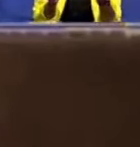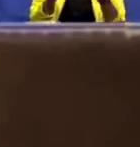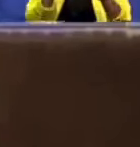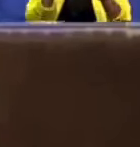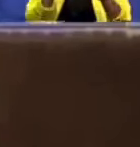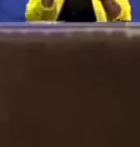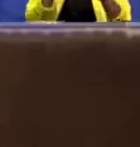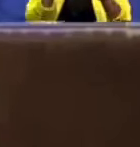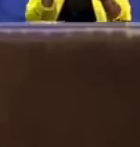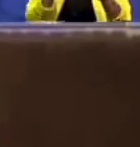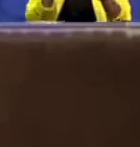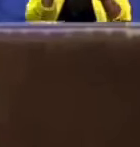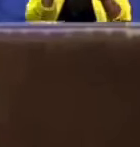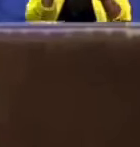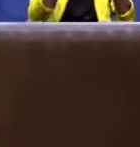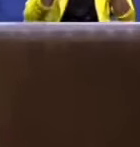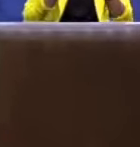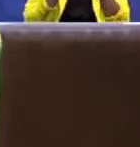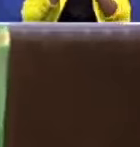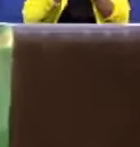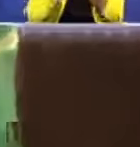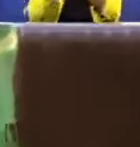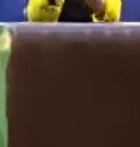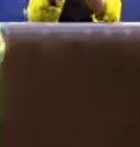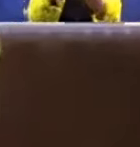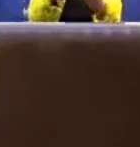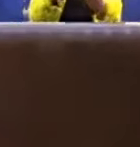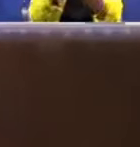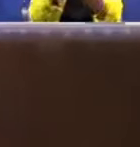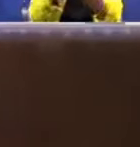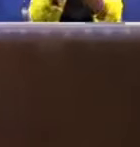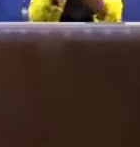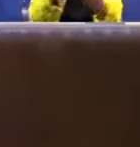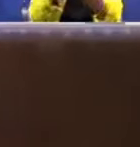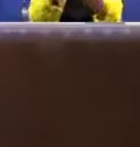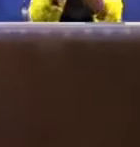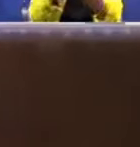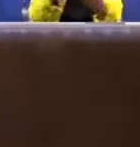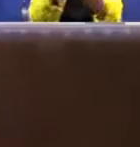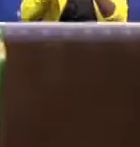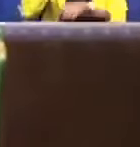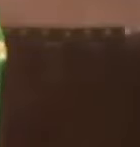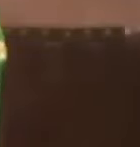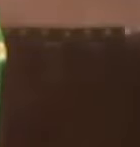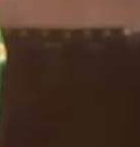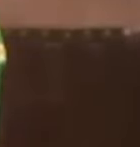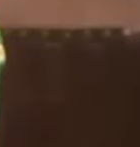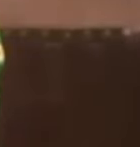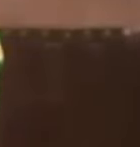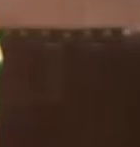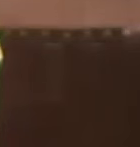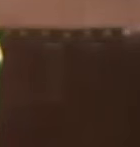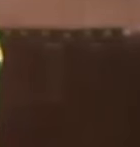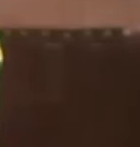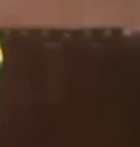Tunapoomba Mungu Mwenyezi azidi kutupa ulinzi na kutuepusha na magonjwa na maovu ya